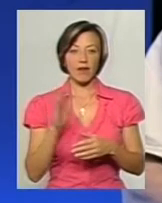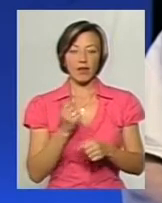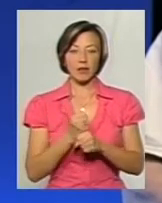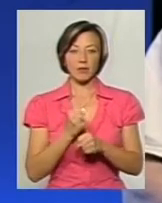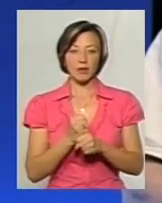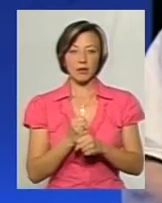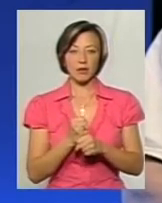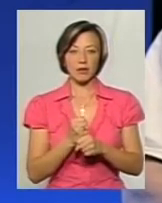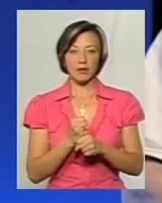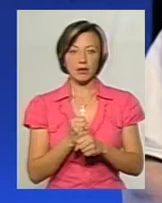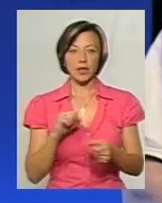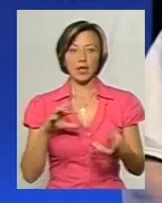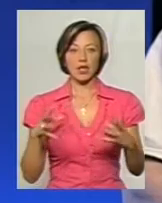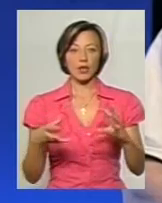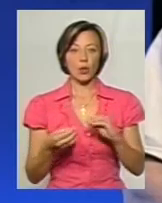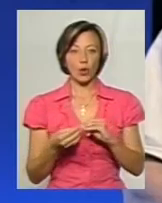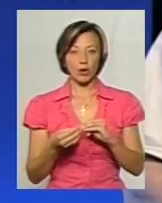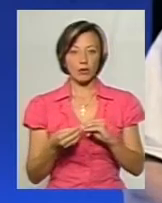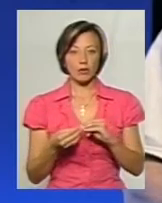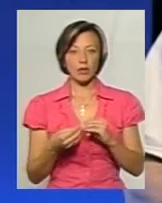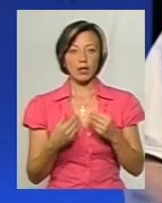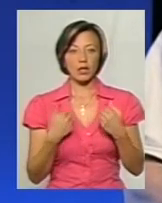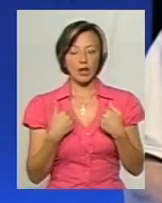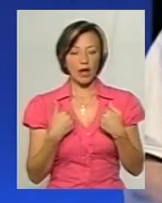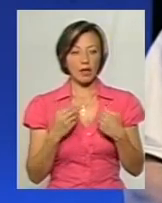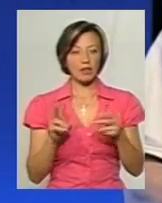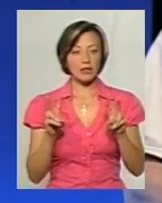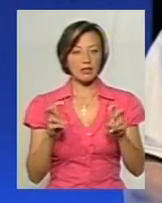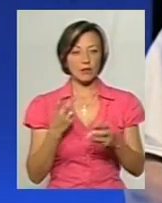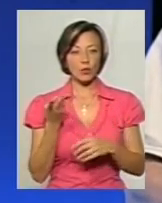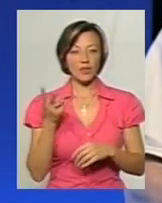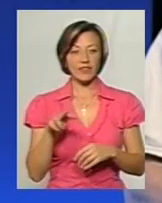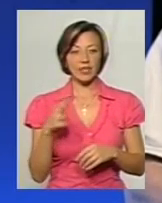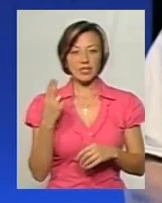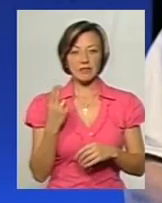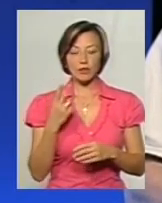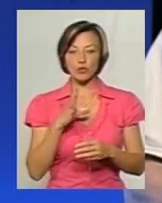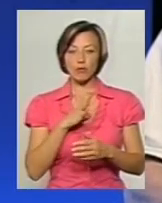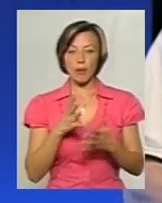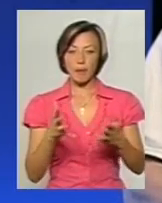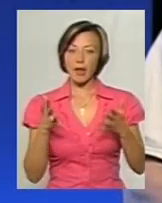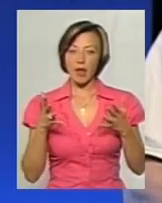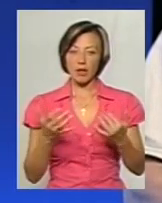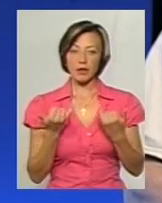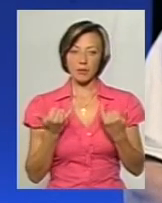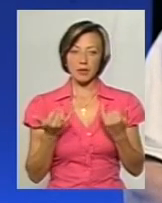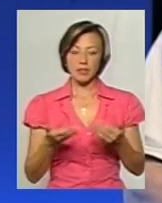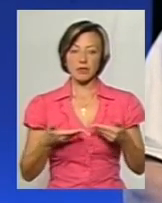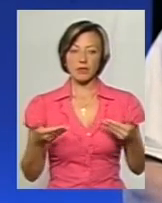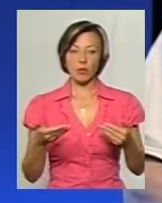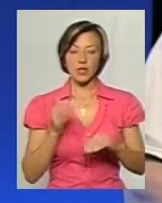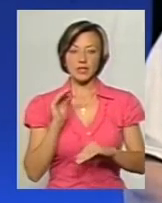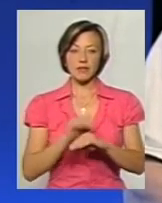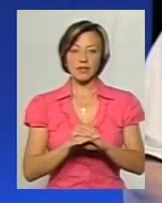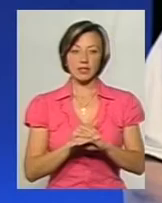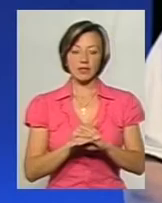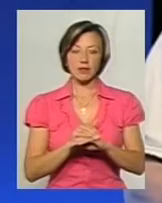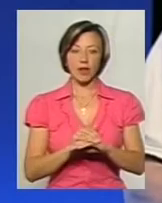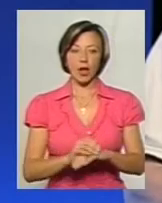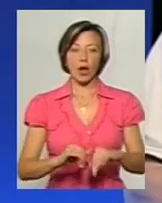подоб'ємо проміжочний якийсь ітог. Я назову дві цифри, щоб було понятно. Тобто ми сьогодні зафіксували